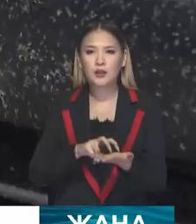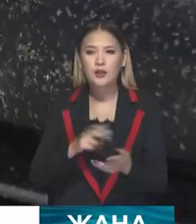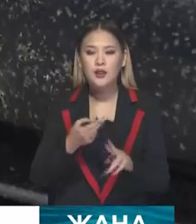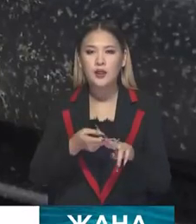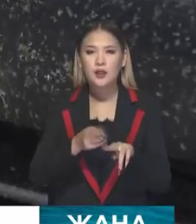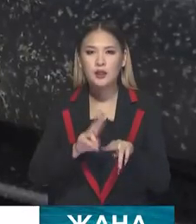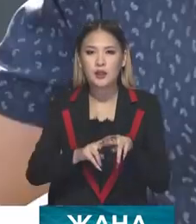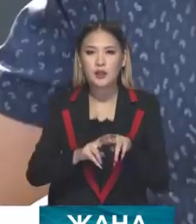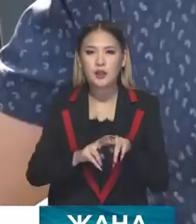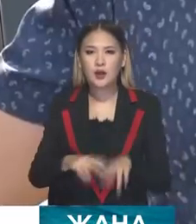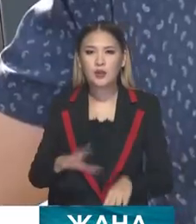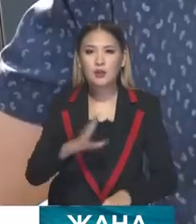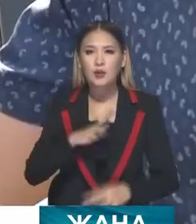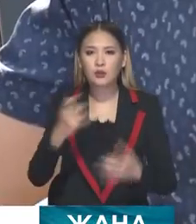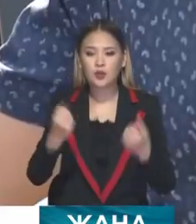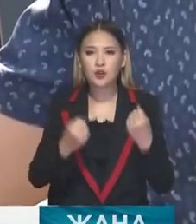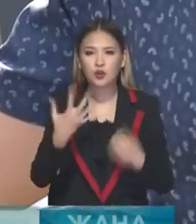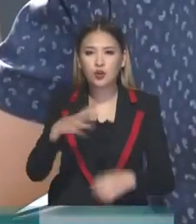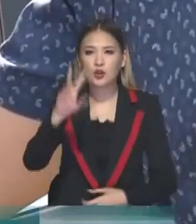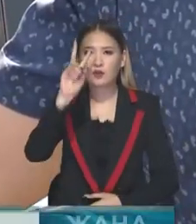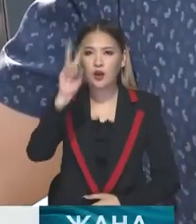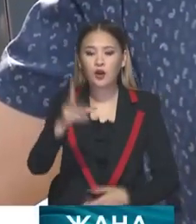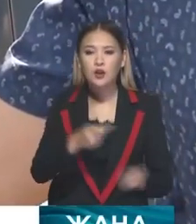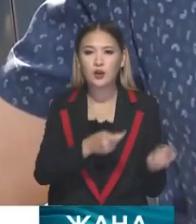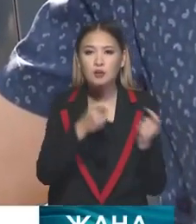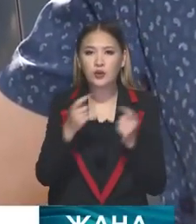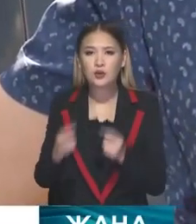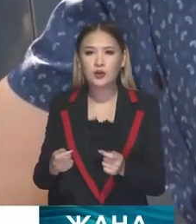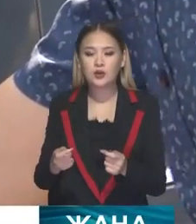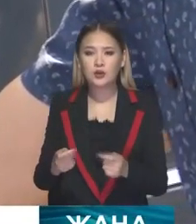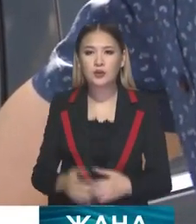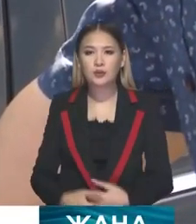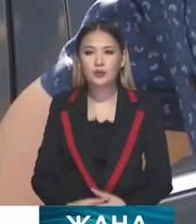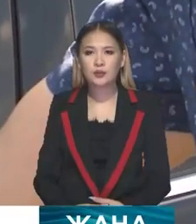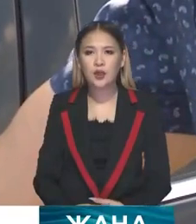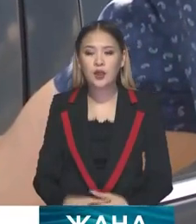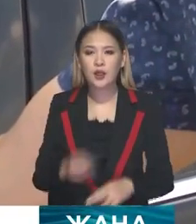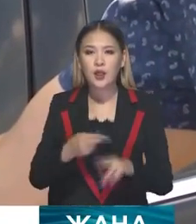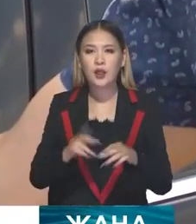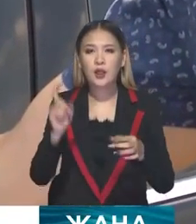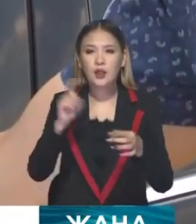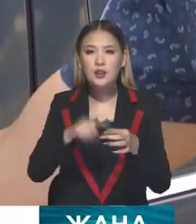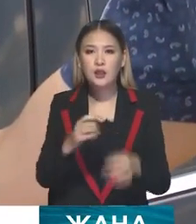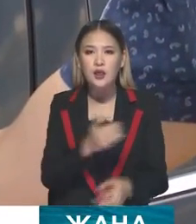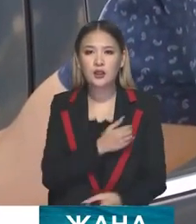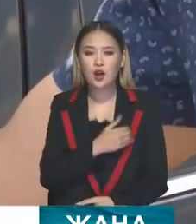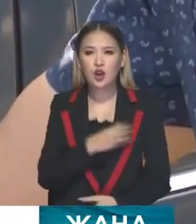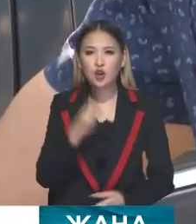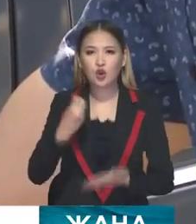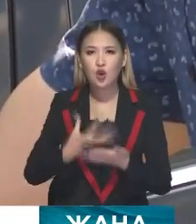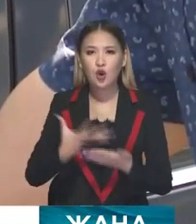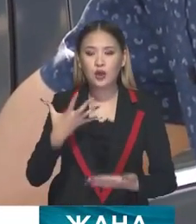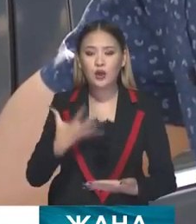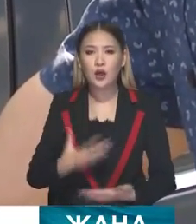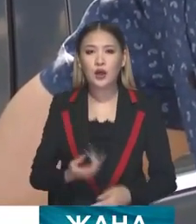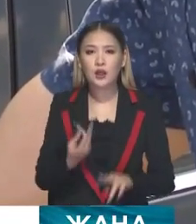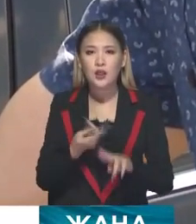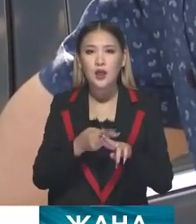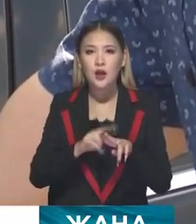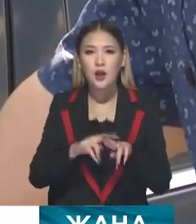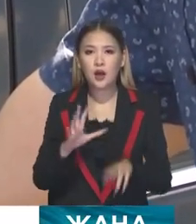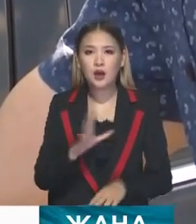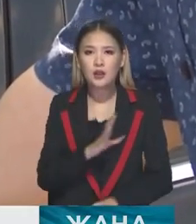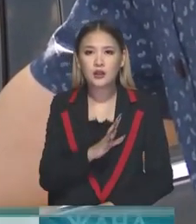жүр. Машинаны әкелген 2 жыл болды енді. Оны тіркетейін десең, оны қымбат қой. Мұндан